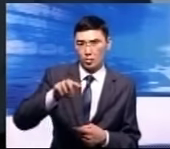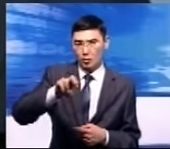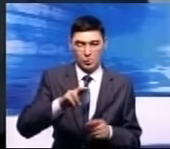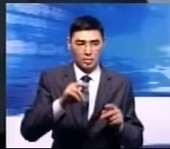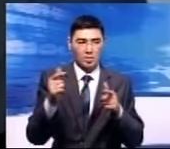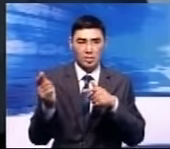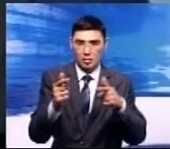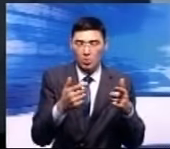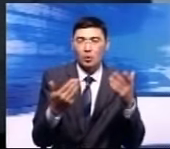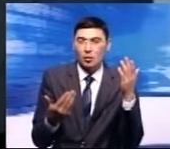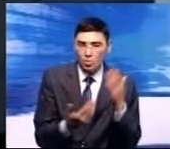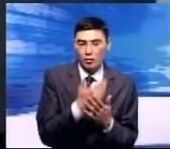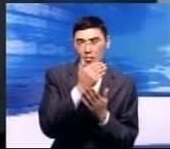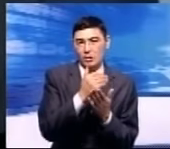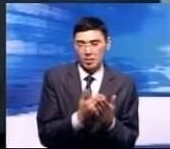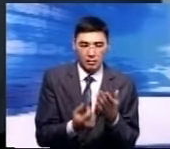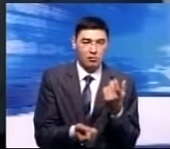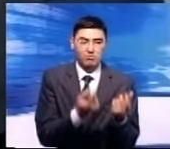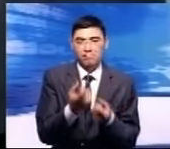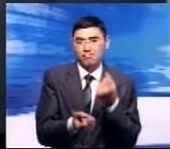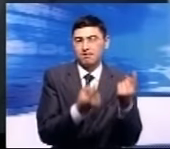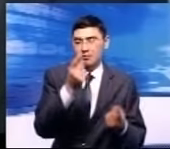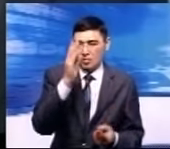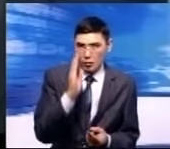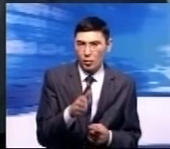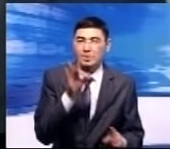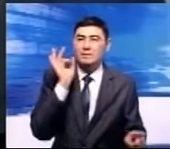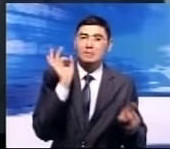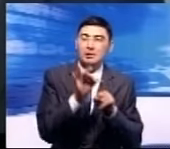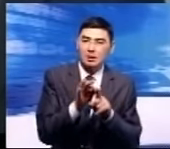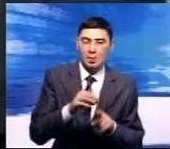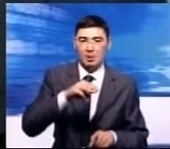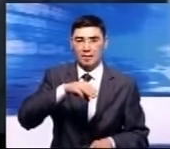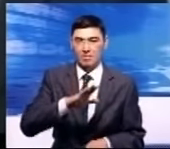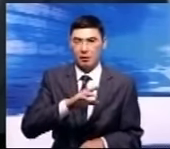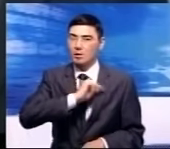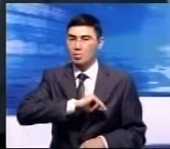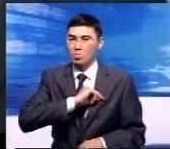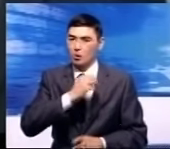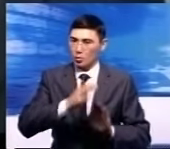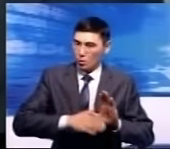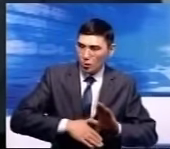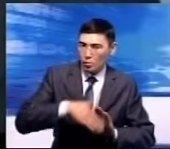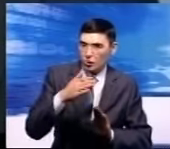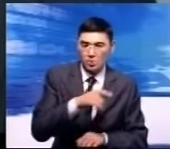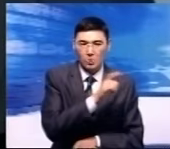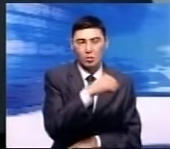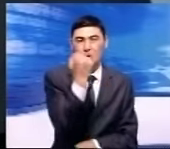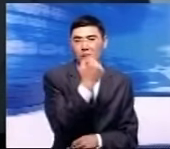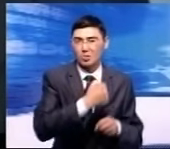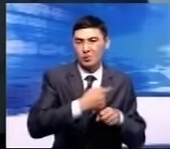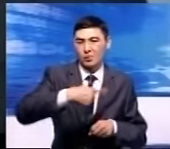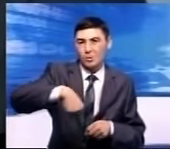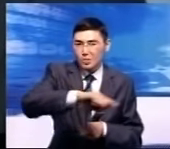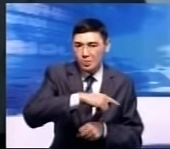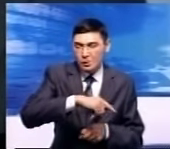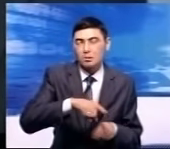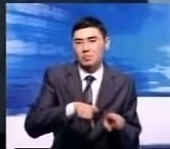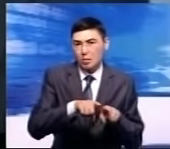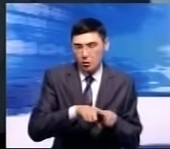запустить новые проекты. Все это будет делаться в рамках улучшения качества работы, в рамках повышения эффективности работы